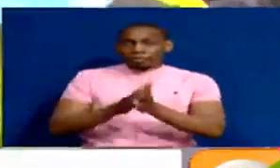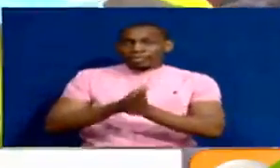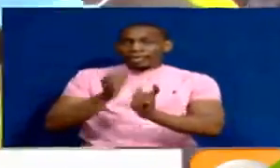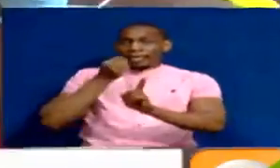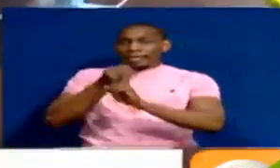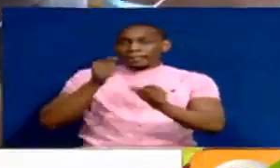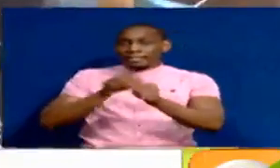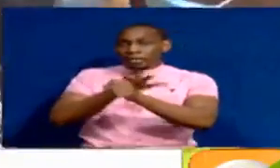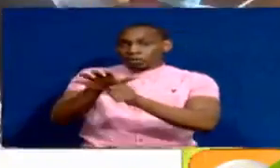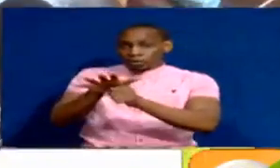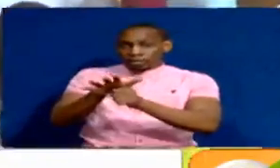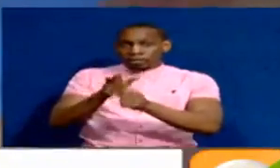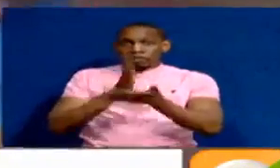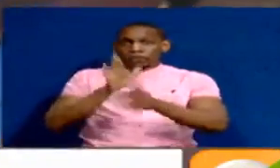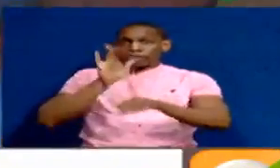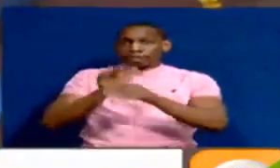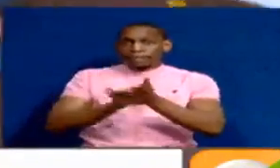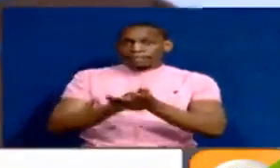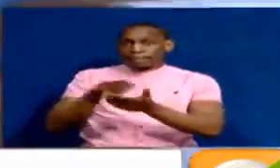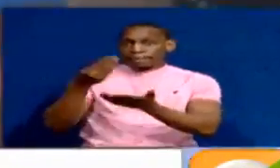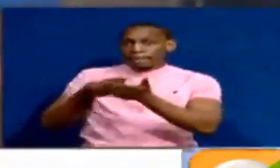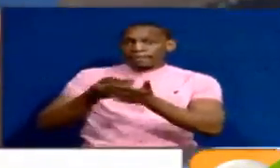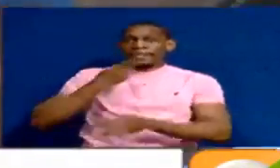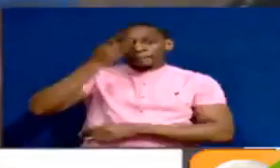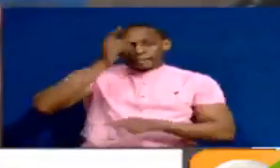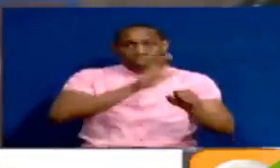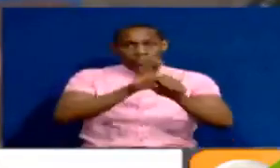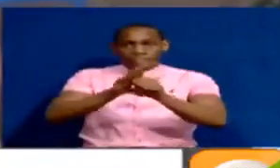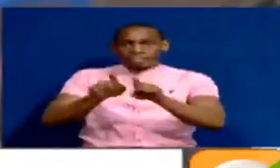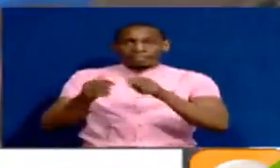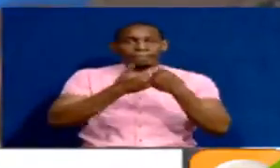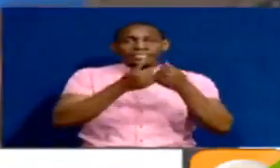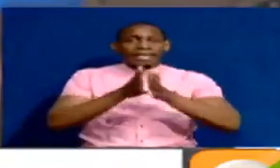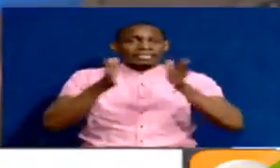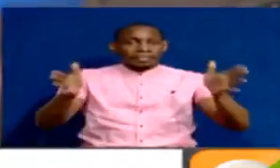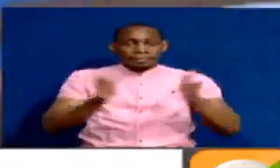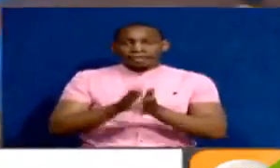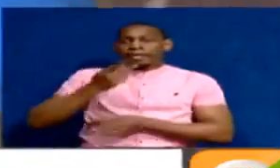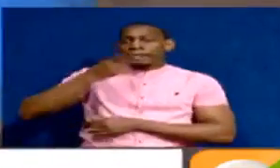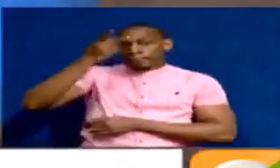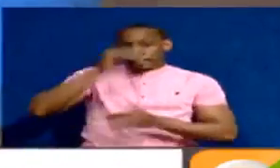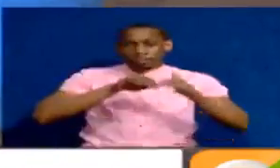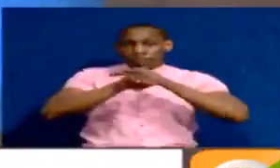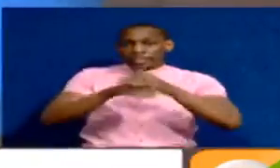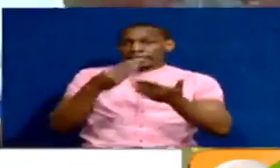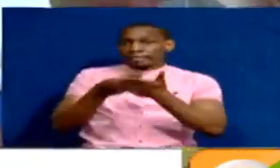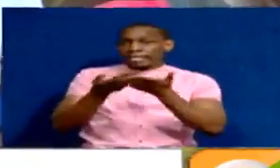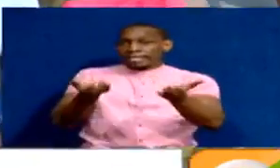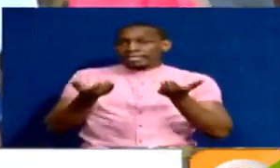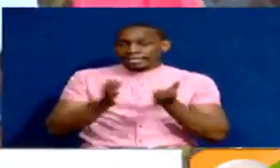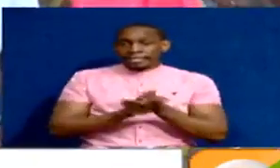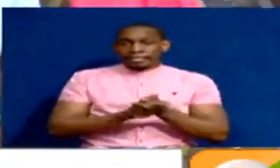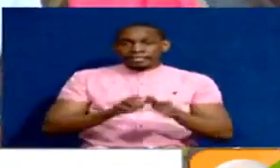ya virusi vya corona yaliathiri mapato ya wazazi wengi na kuwa kizingiti kikubwa kwa wazazi kupata fedha